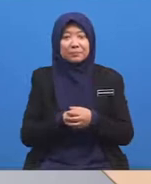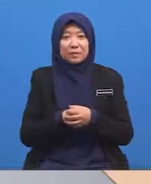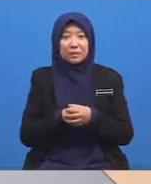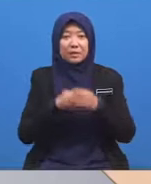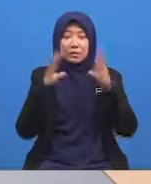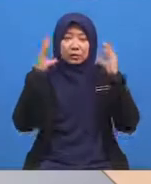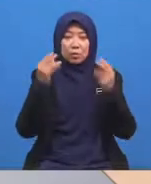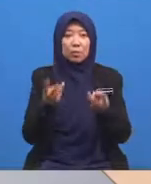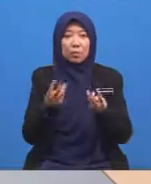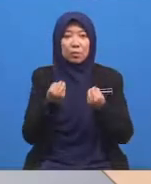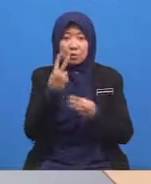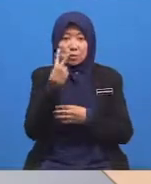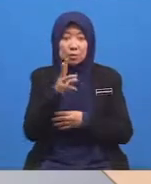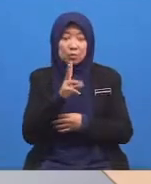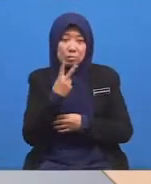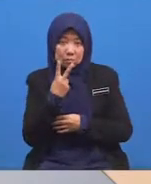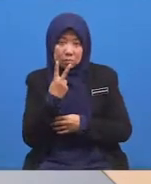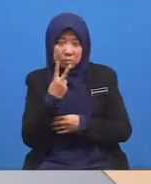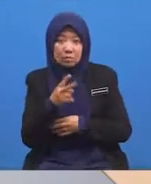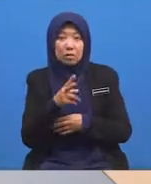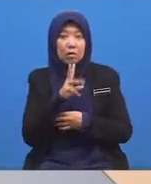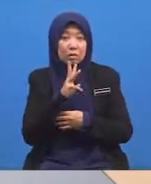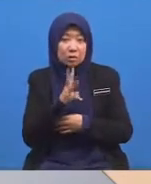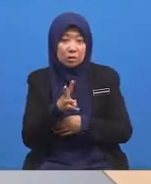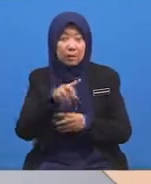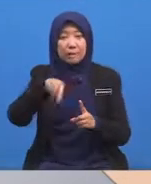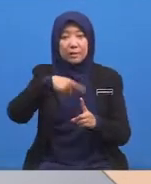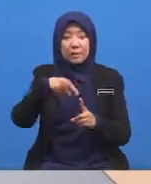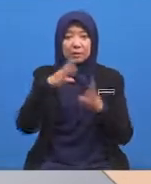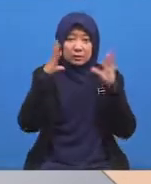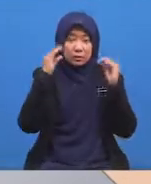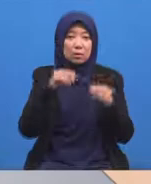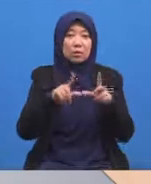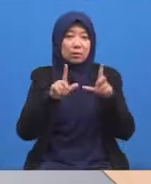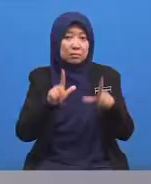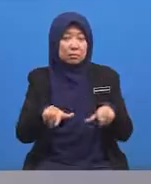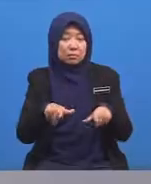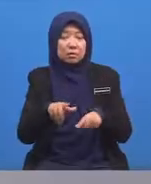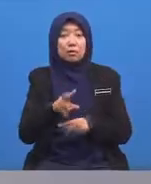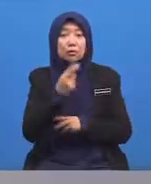Cikgu mahu kamu lihat air ini apabila cikgu masukkan gula ke dalamnya.